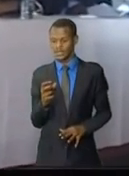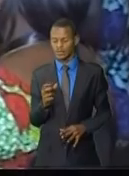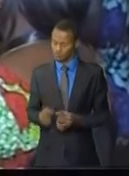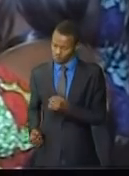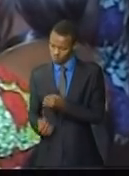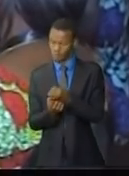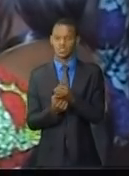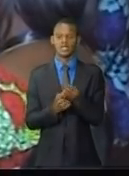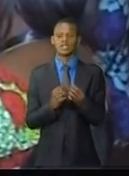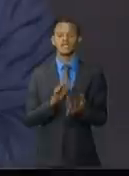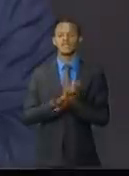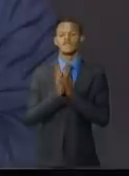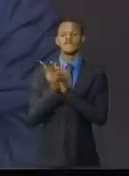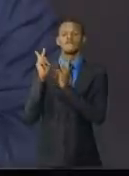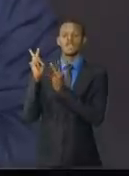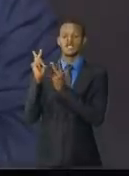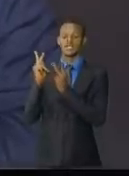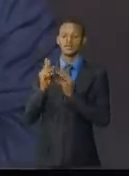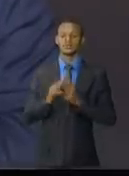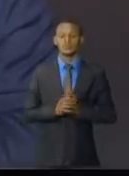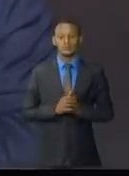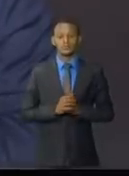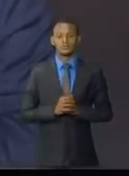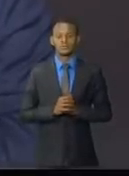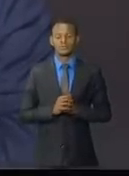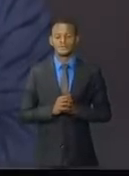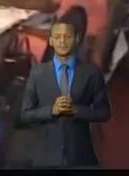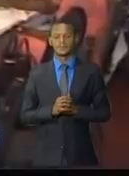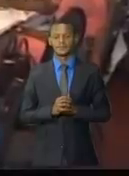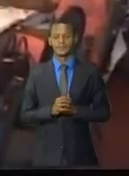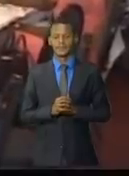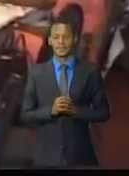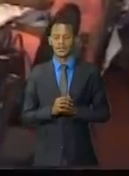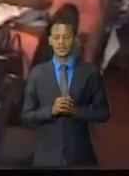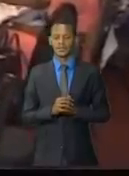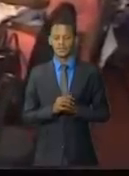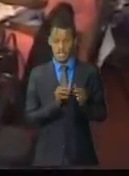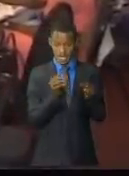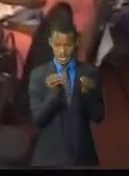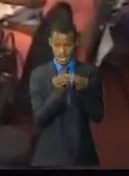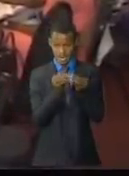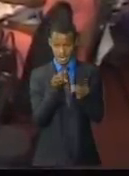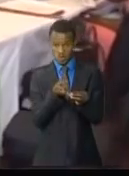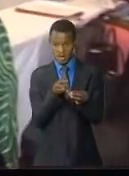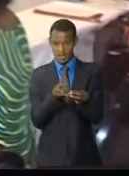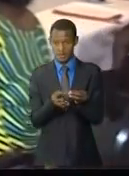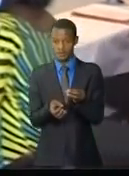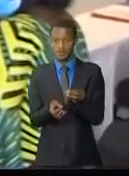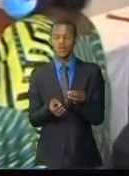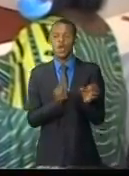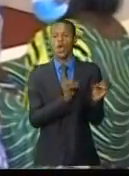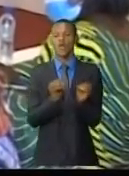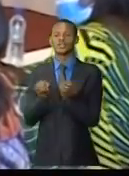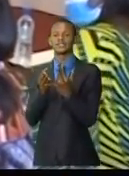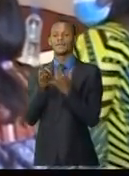grâce à l'appui des SAROI, une organisation de la société civile qui milite pour la bonne gouvernance. SAROI veut que des questions du